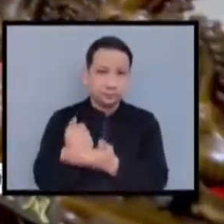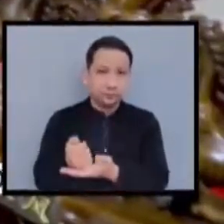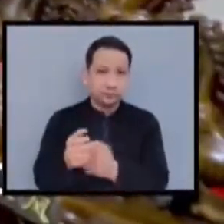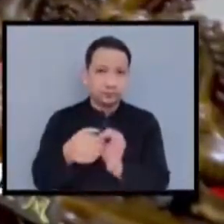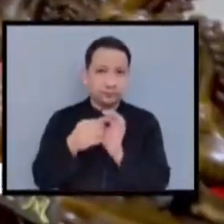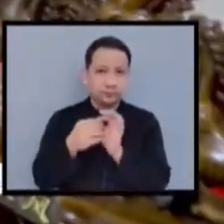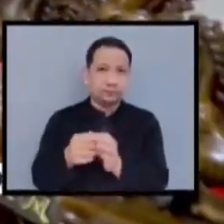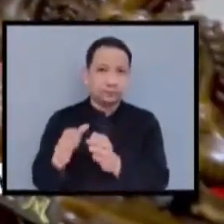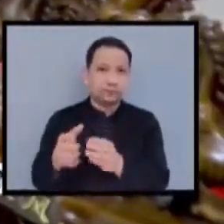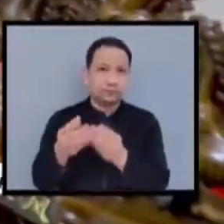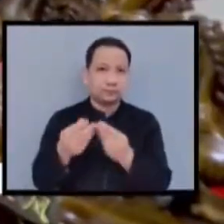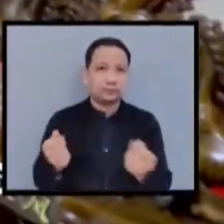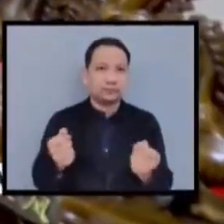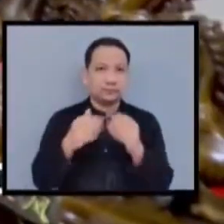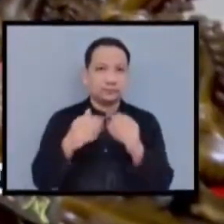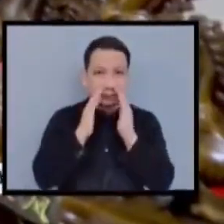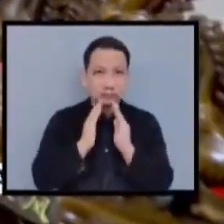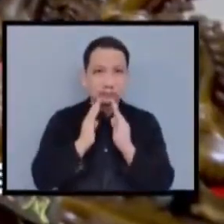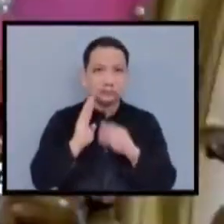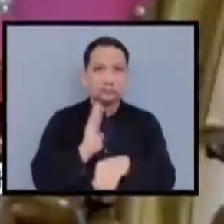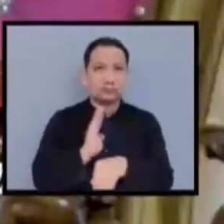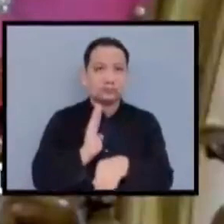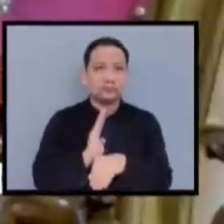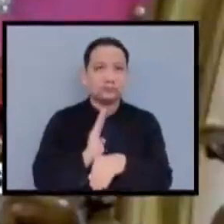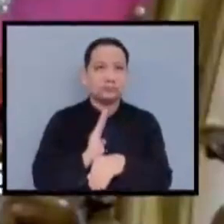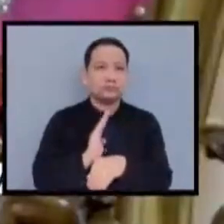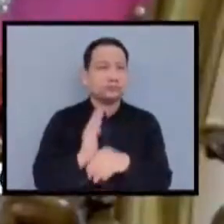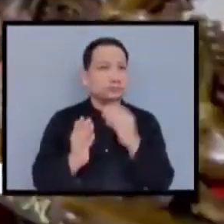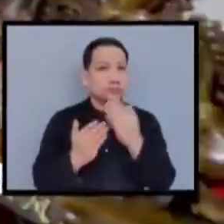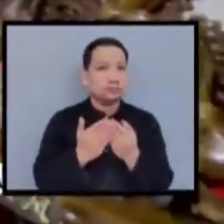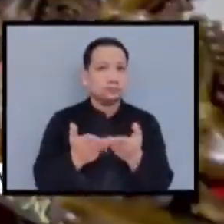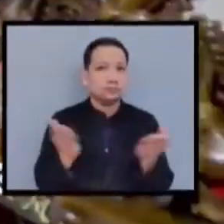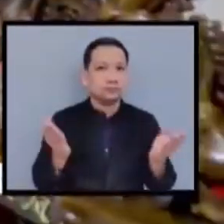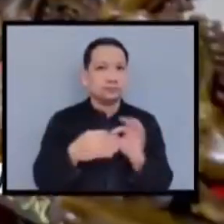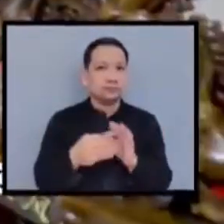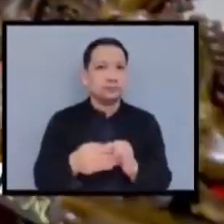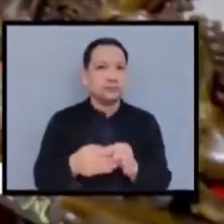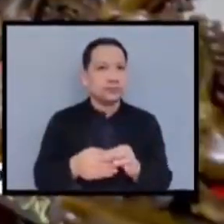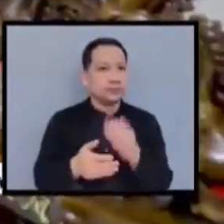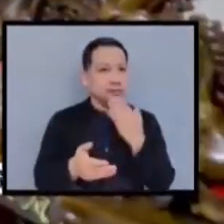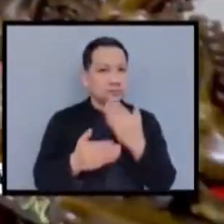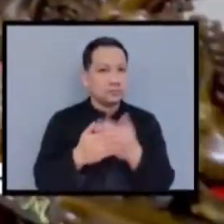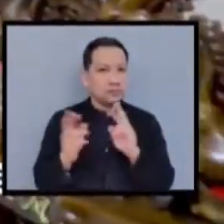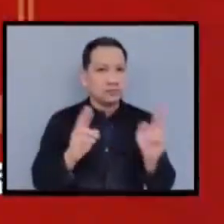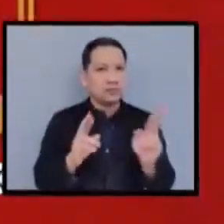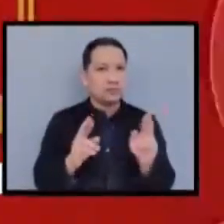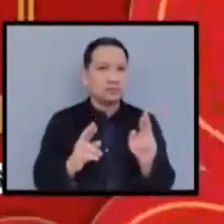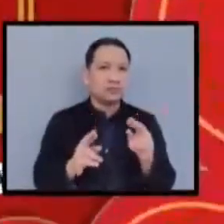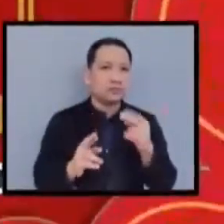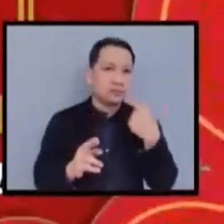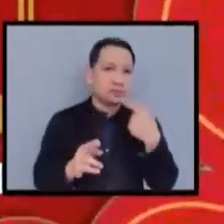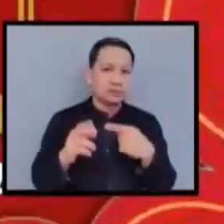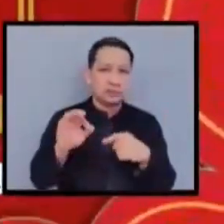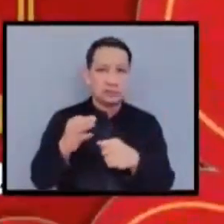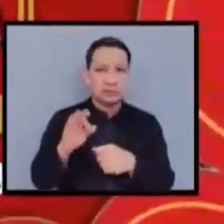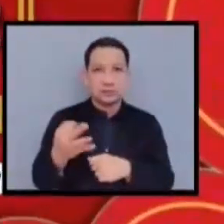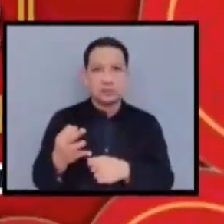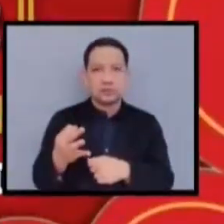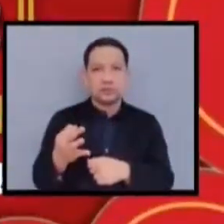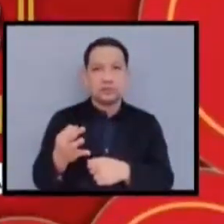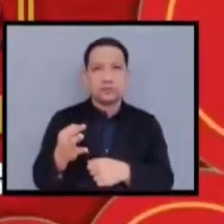ang lungkot mo. Sa negosyo naman, may good news na parating, kaya be ready. Peach at 9 na maswerte sa Year of the Rooster.